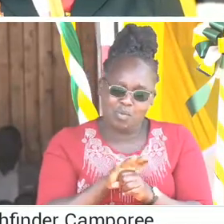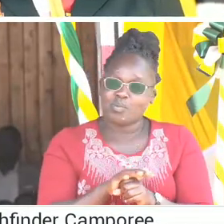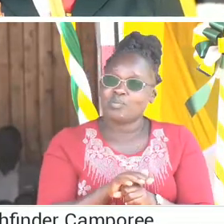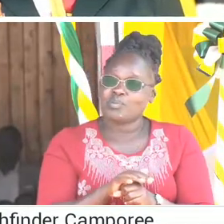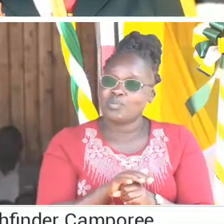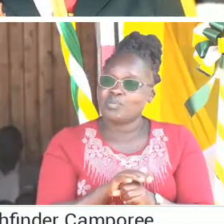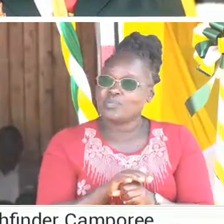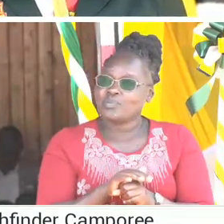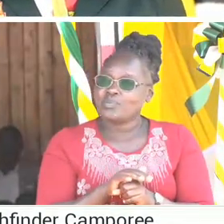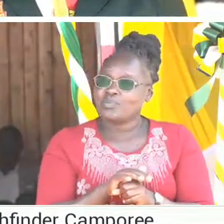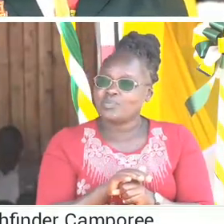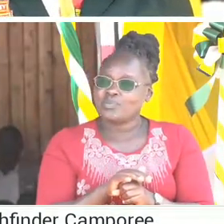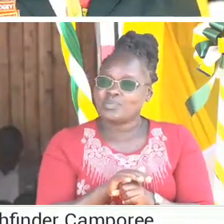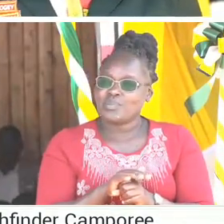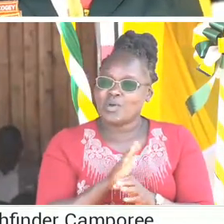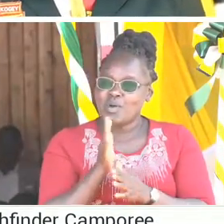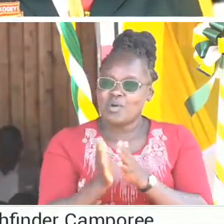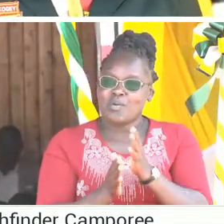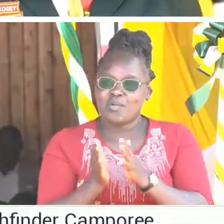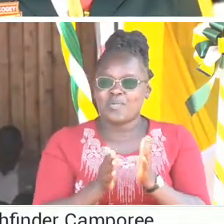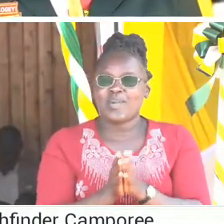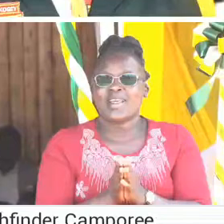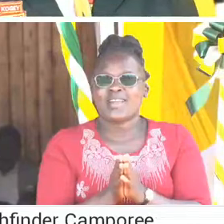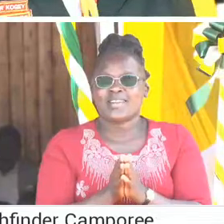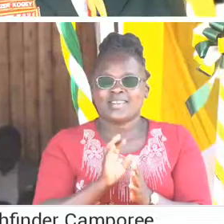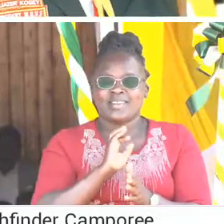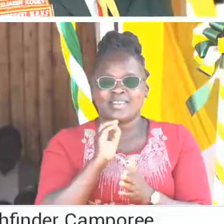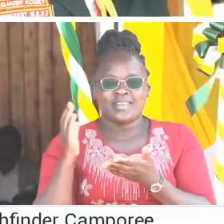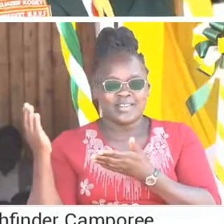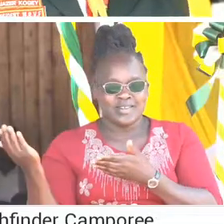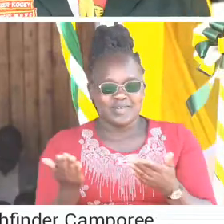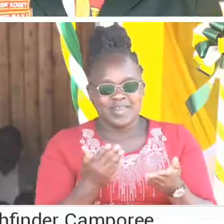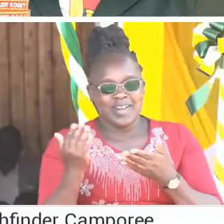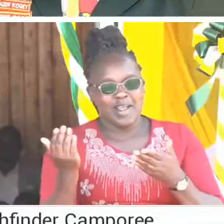juu atafanikishwa na president yetu. Karibu sana.